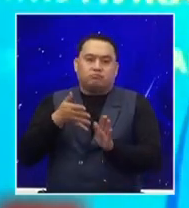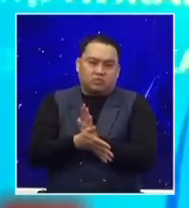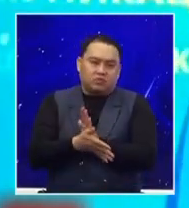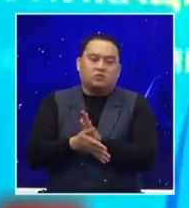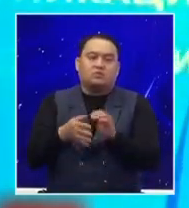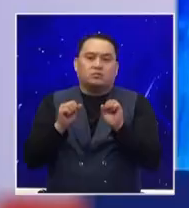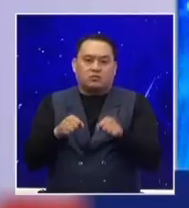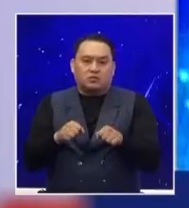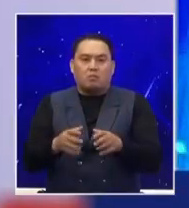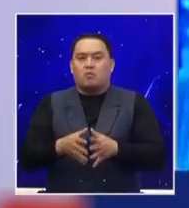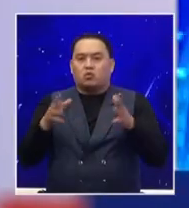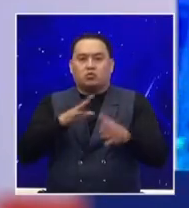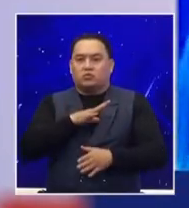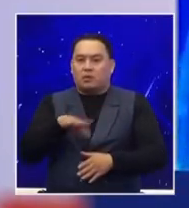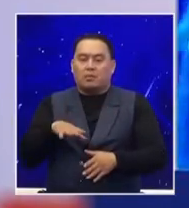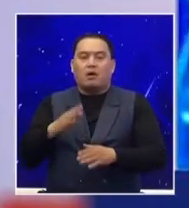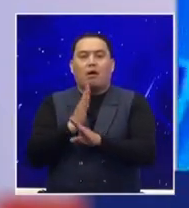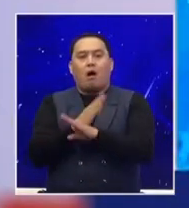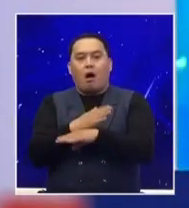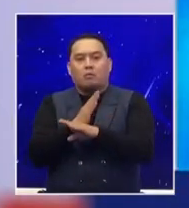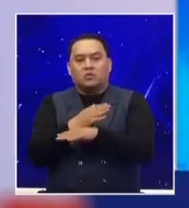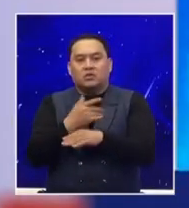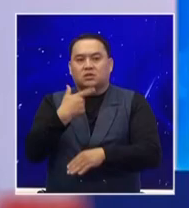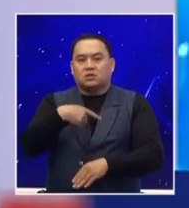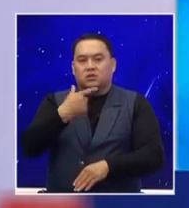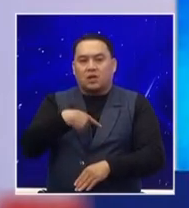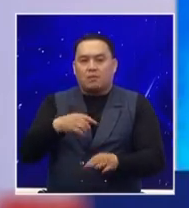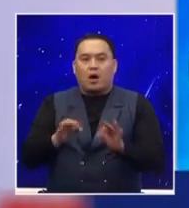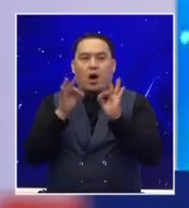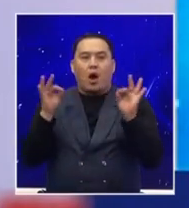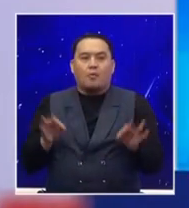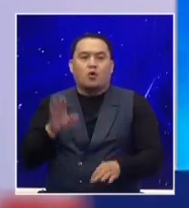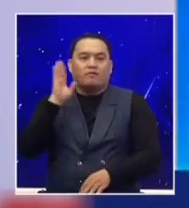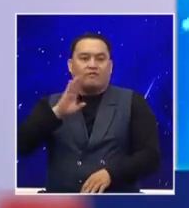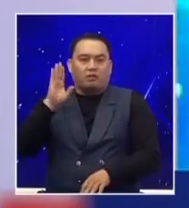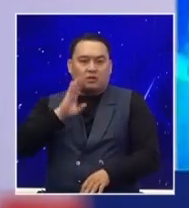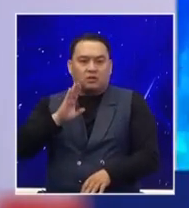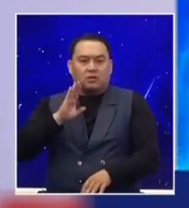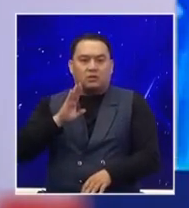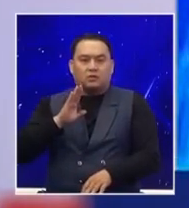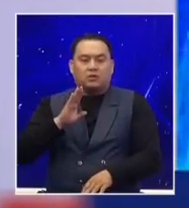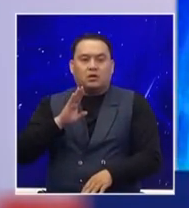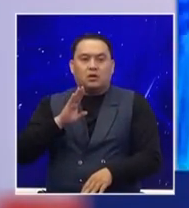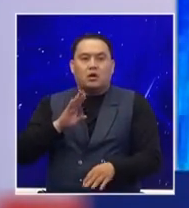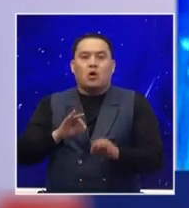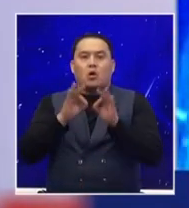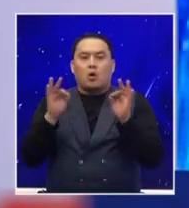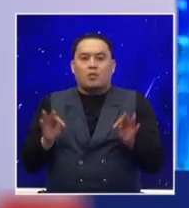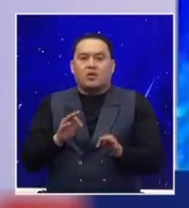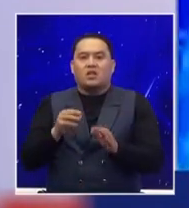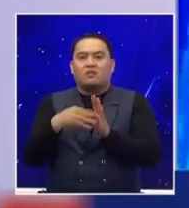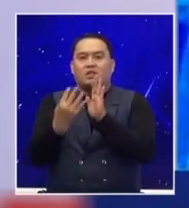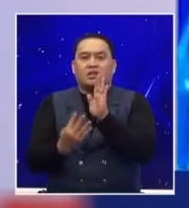не в такой мере. А то, что Капчагай сам, у него объем воды составляет накопление 19